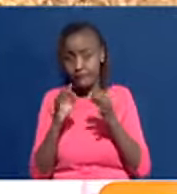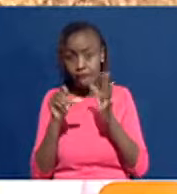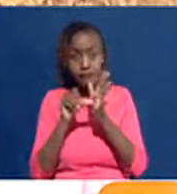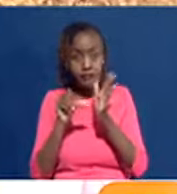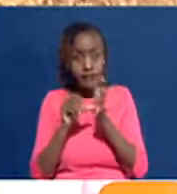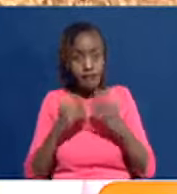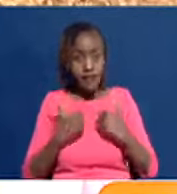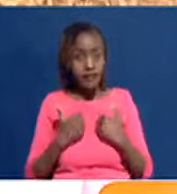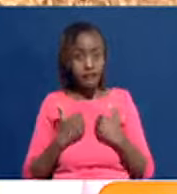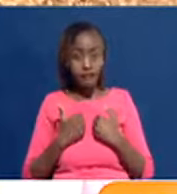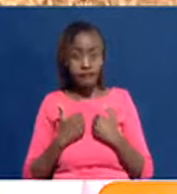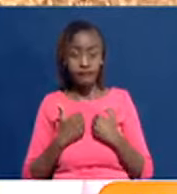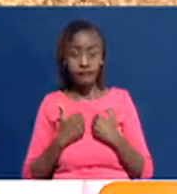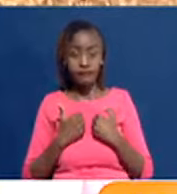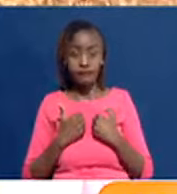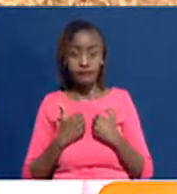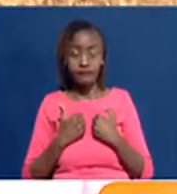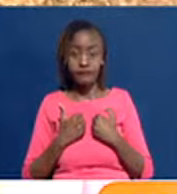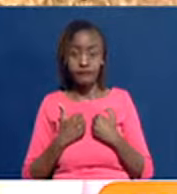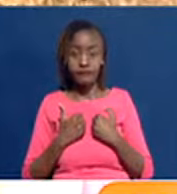kiasi,